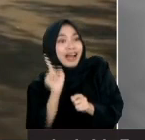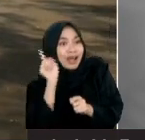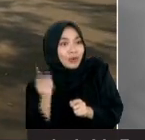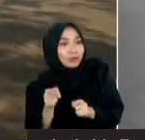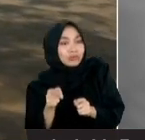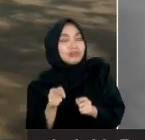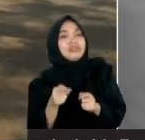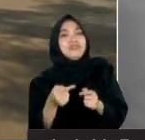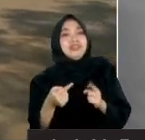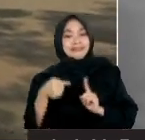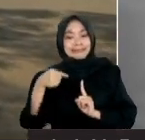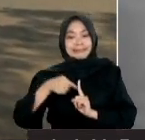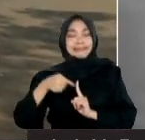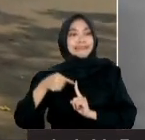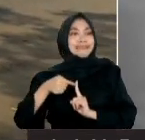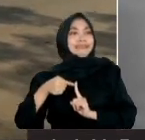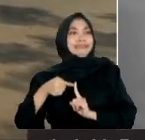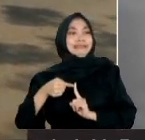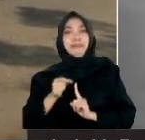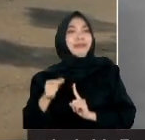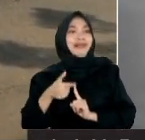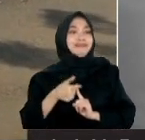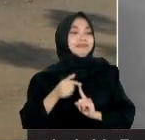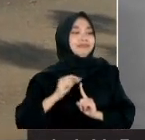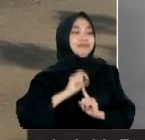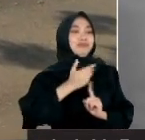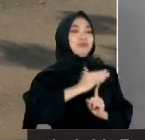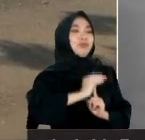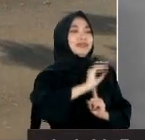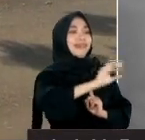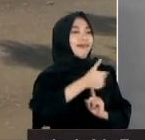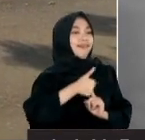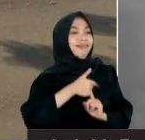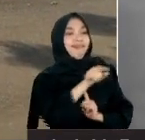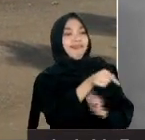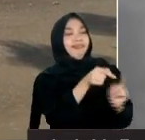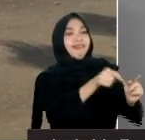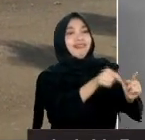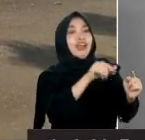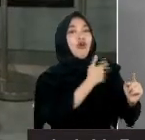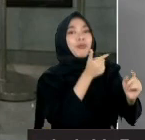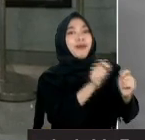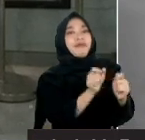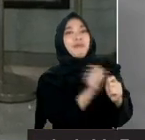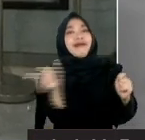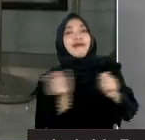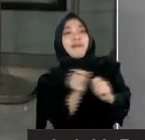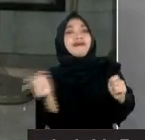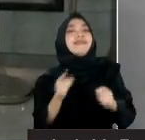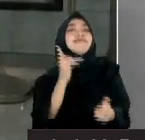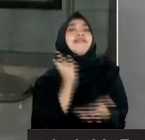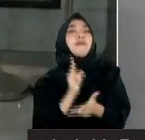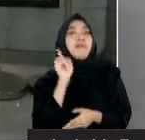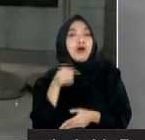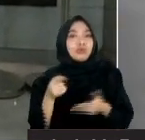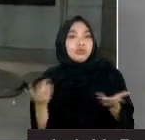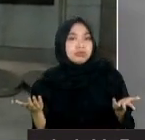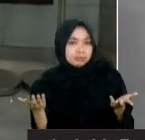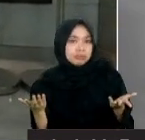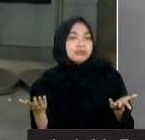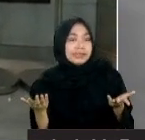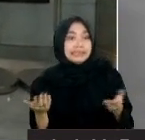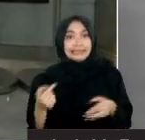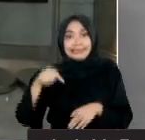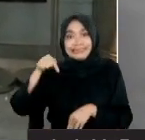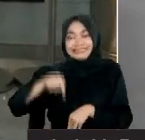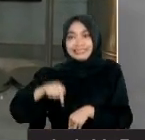tersebut ditagih pembayaran oleh lembaga pinjaman online tersebut. Dan saat sekarang ini